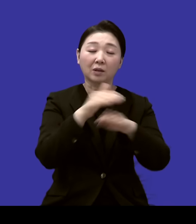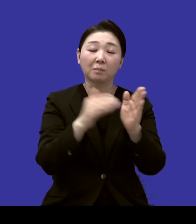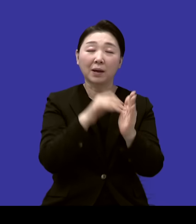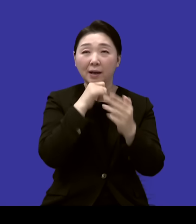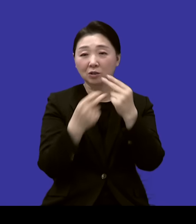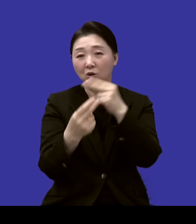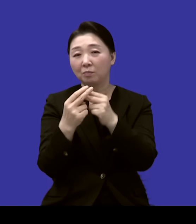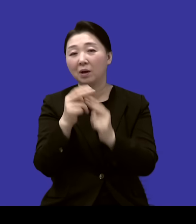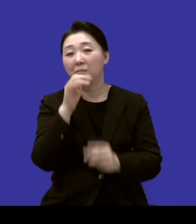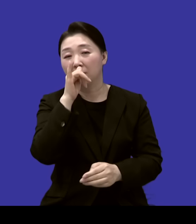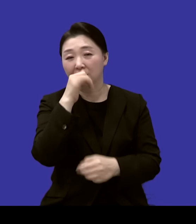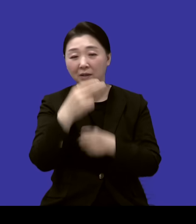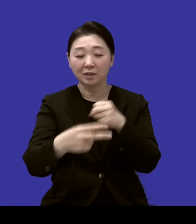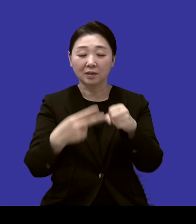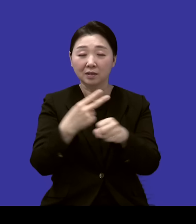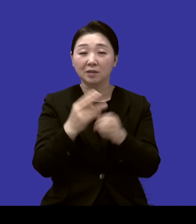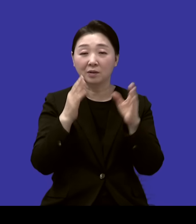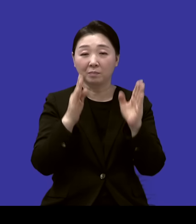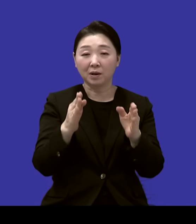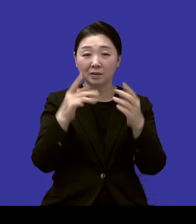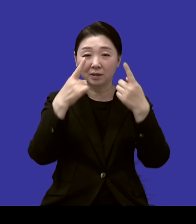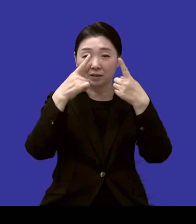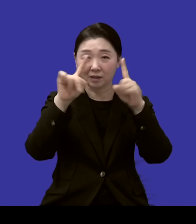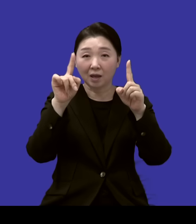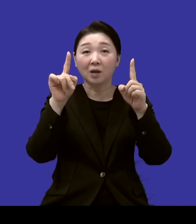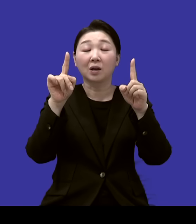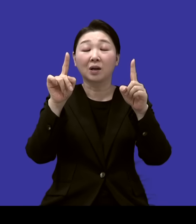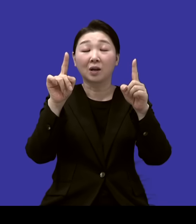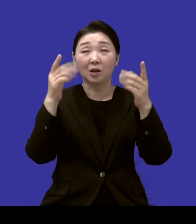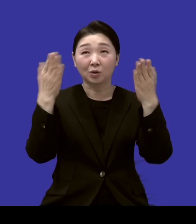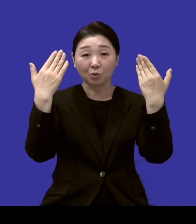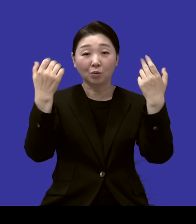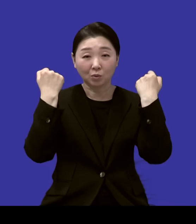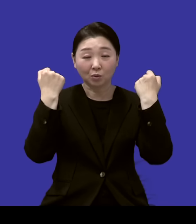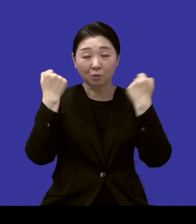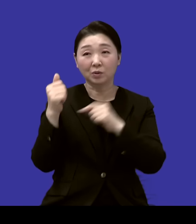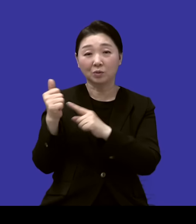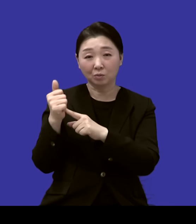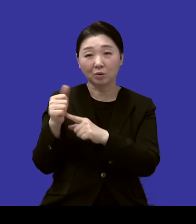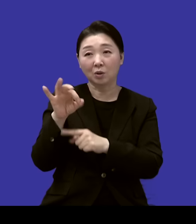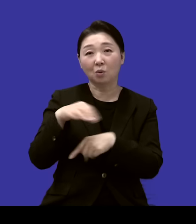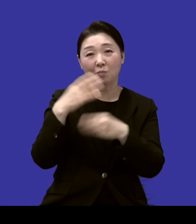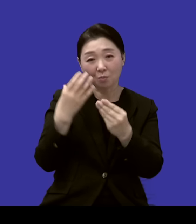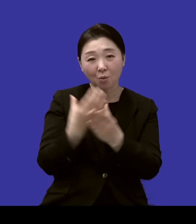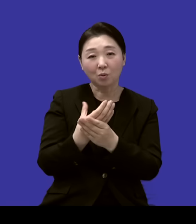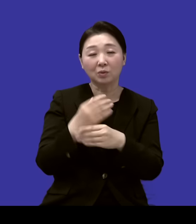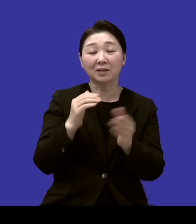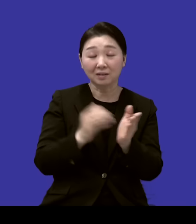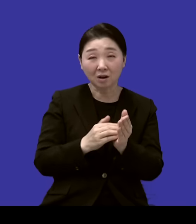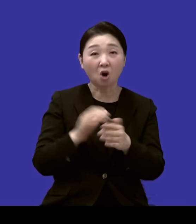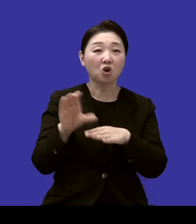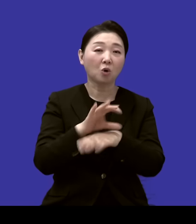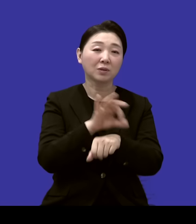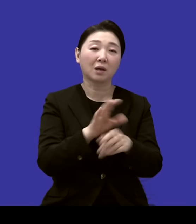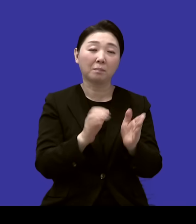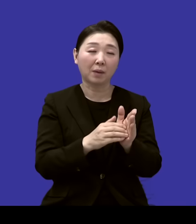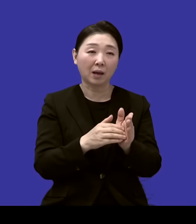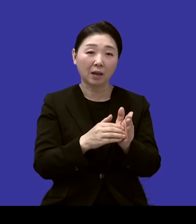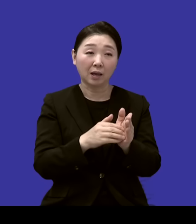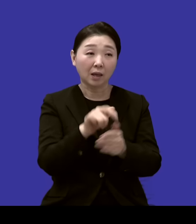게 있어서 예. 한 2년 만에 대졸 하게 되었습니다. 그럼 아까 그 유 선생님이 보내주신 그 돈으로 다. 네, 그 돈으로 컴퓨터를 샀어요. 예. 제주도에 가니까